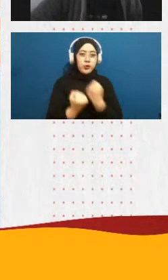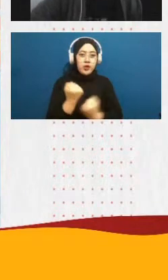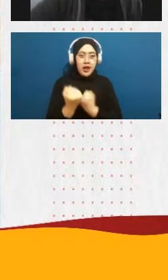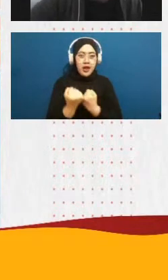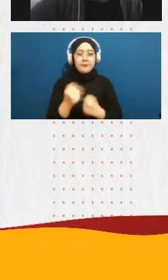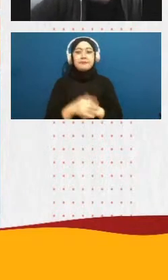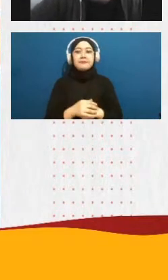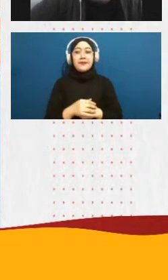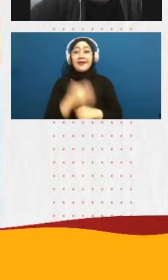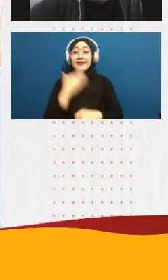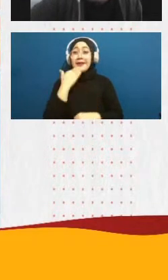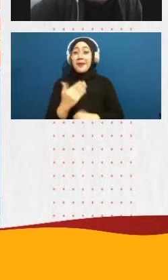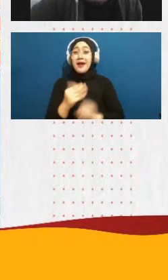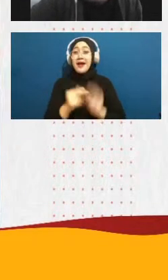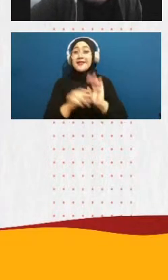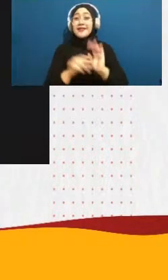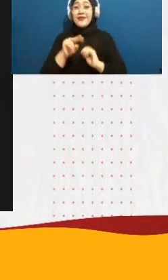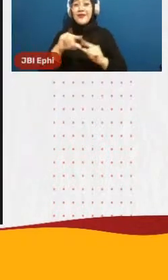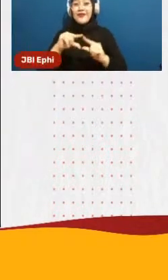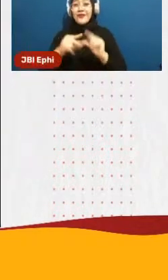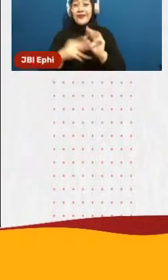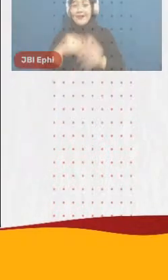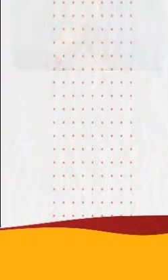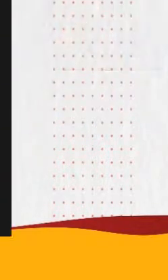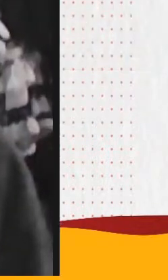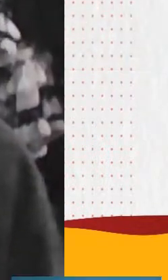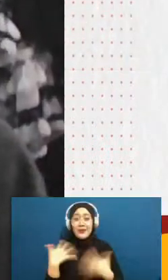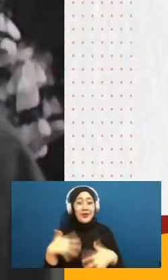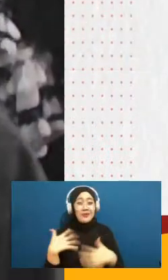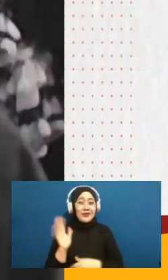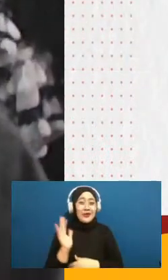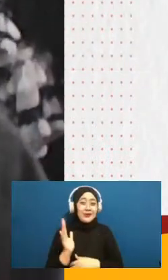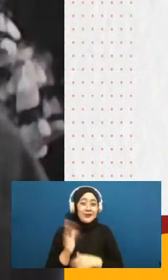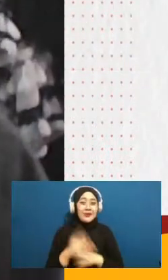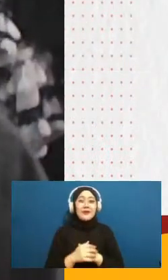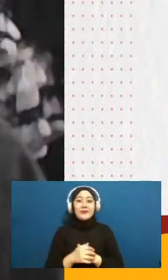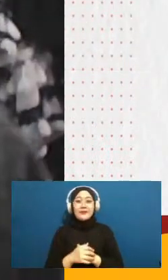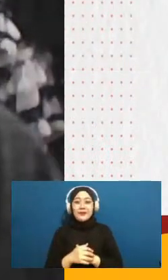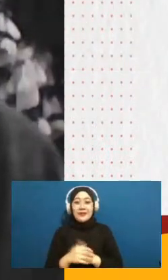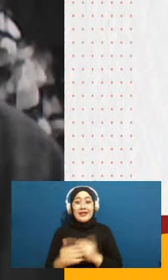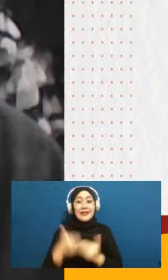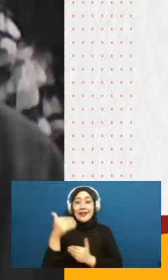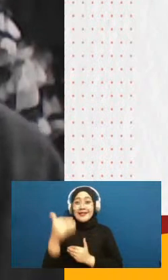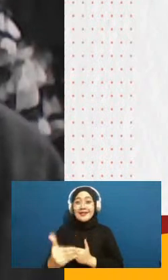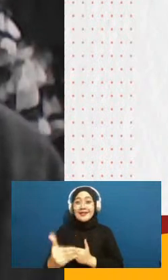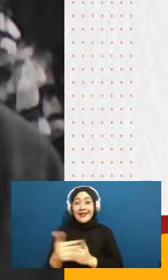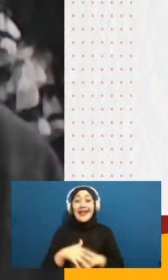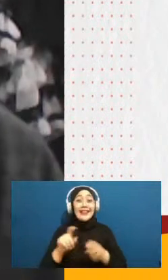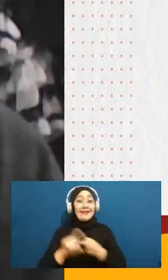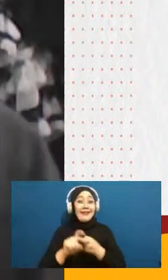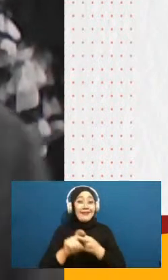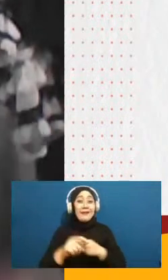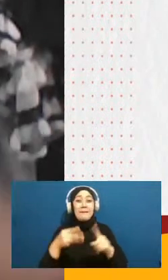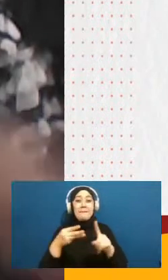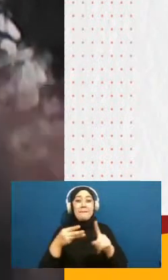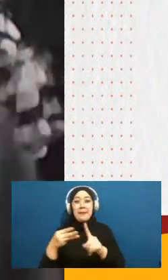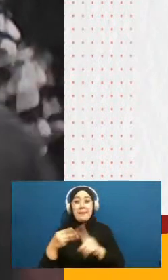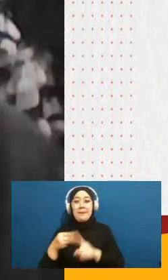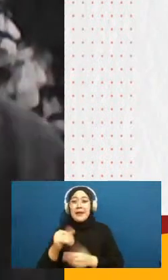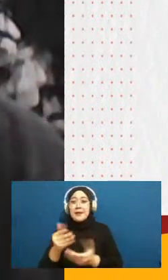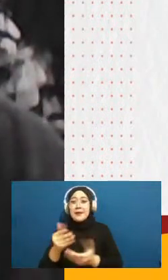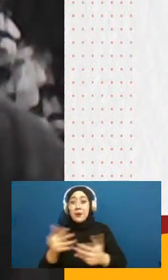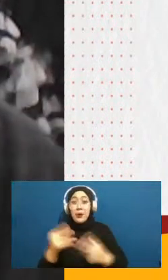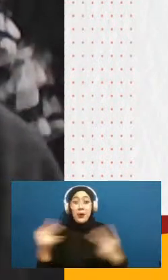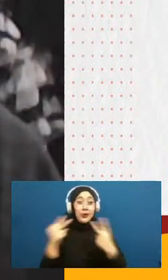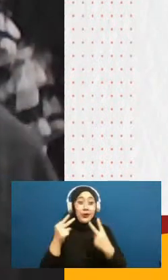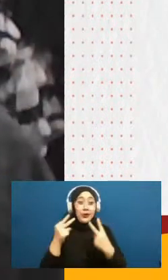banyak Kak Novian, tadi sudah luar biasa sekali penyampaiannya. Selanjutnya mungkin teman-teman BI yang hadir, yang menonton di